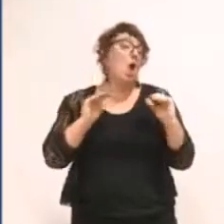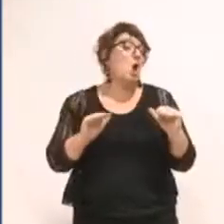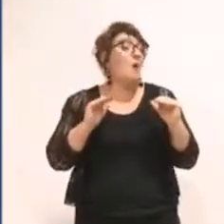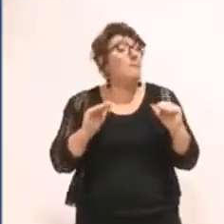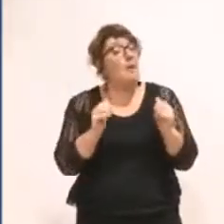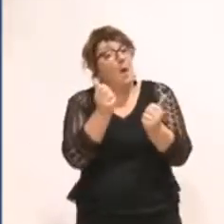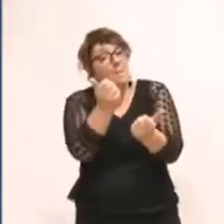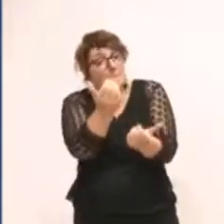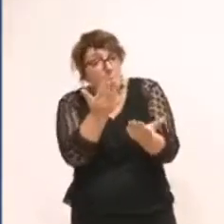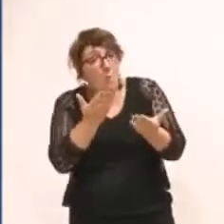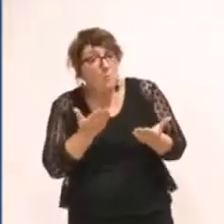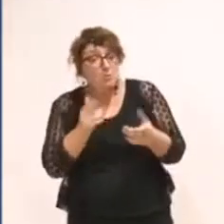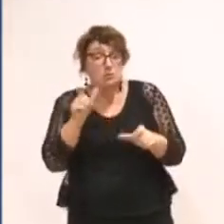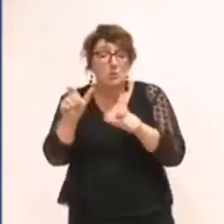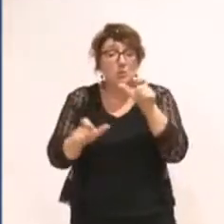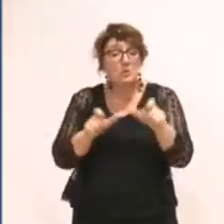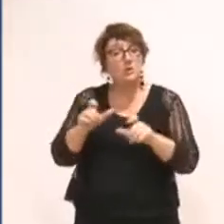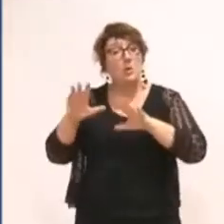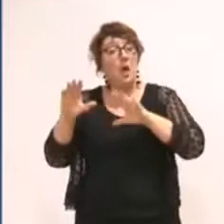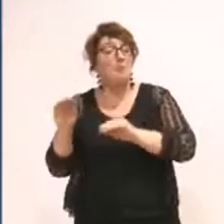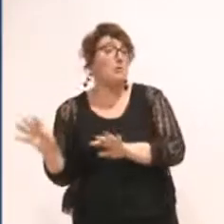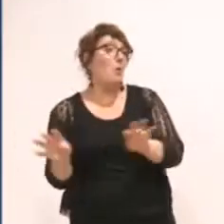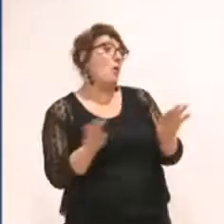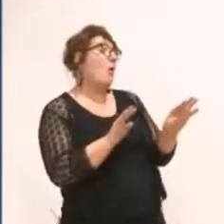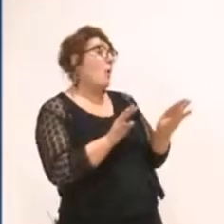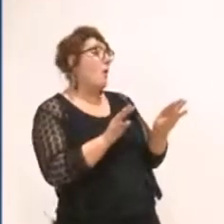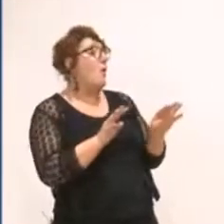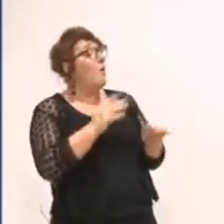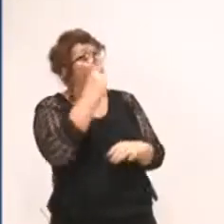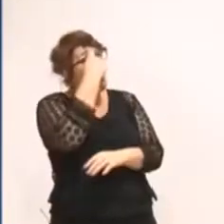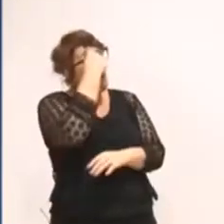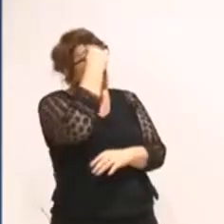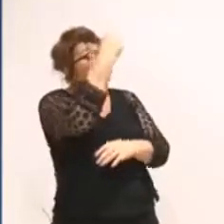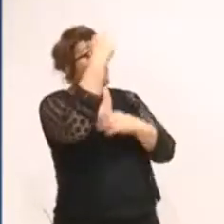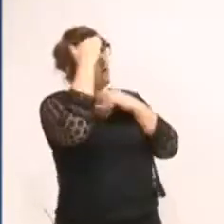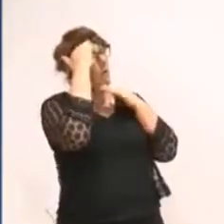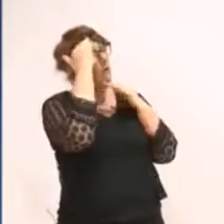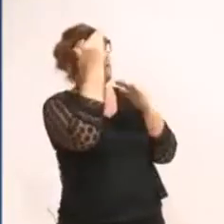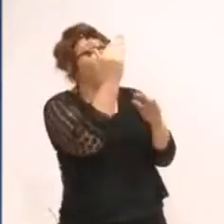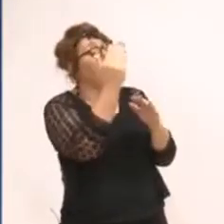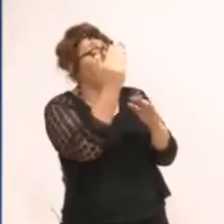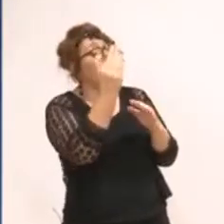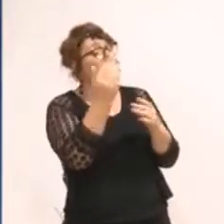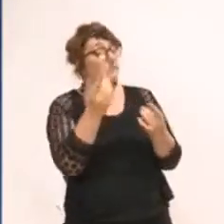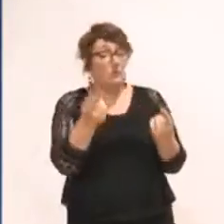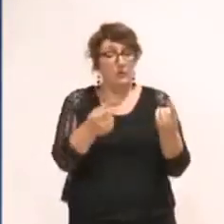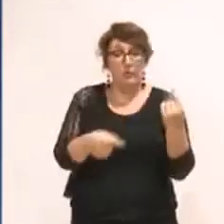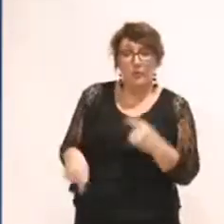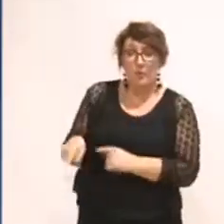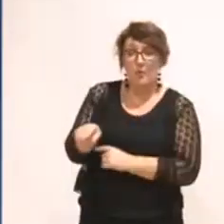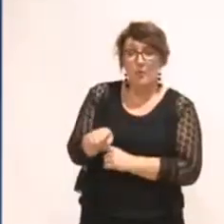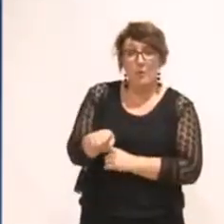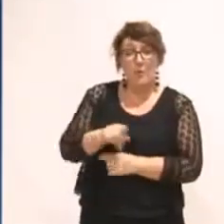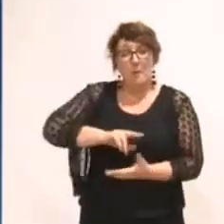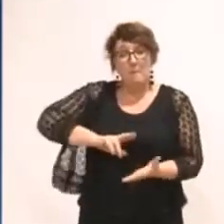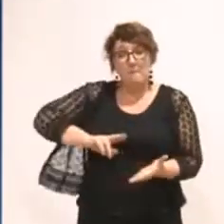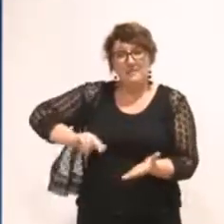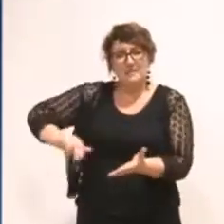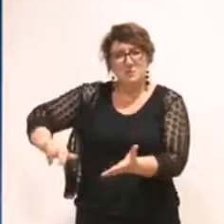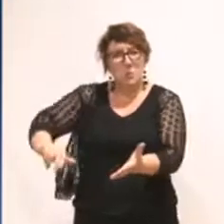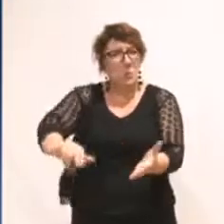à laquelle les habitants ont cru, hein. Donc ils sont passés par la